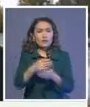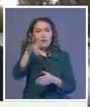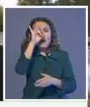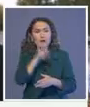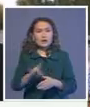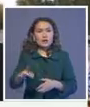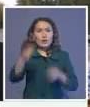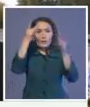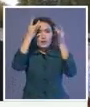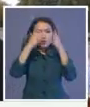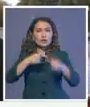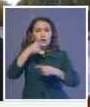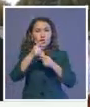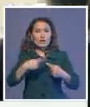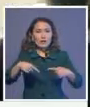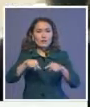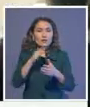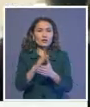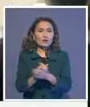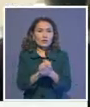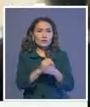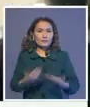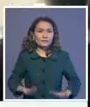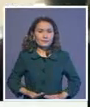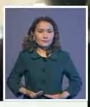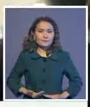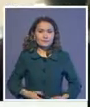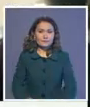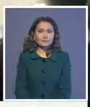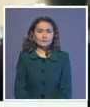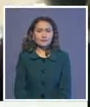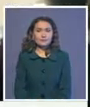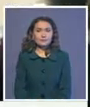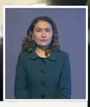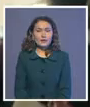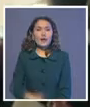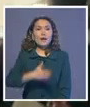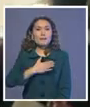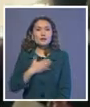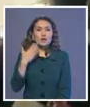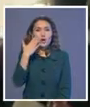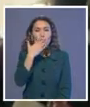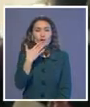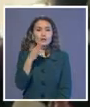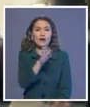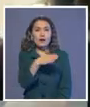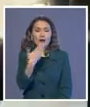шаңырағын көтерген орталықтардың бірі ұрпақ мәдени бірлестігі. Біздің неміз